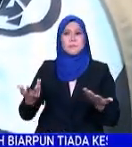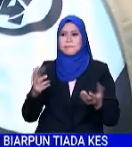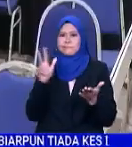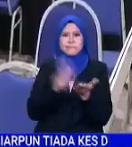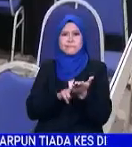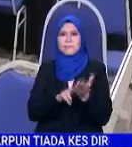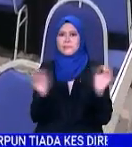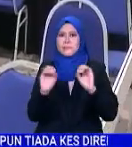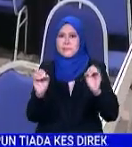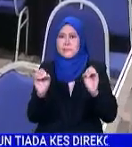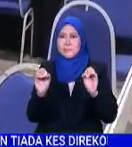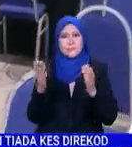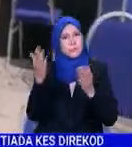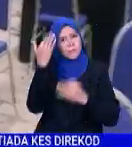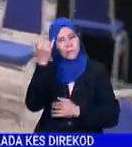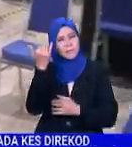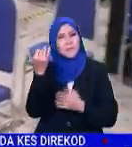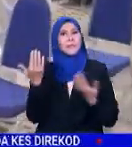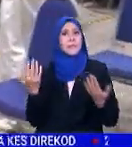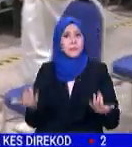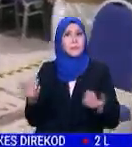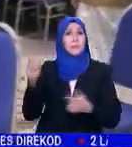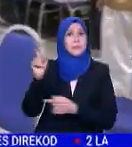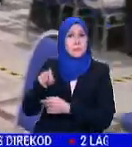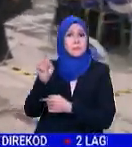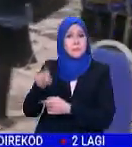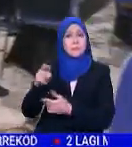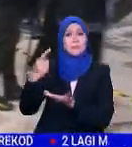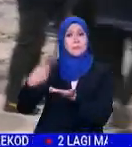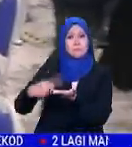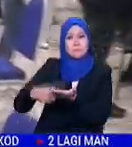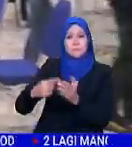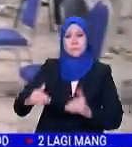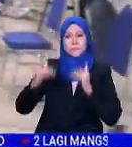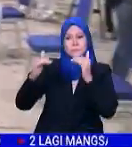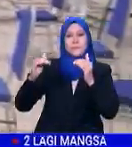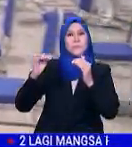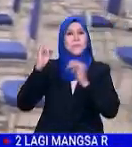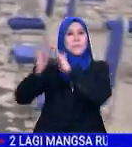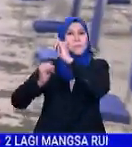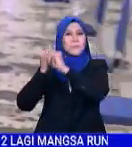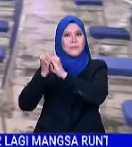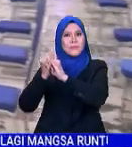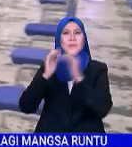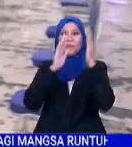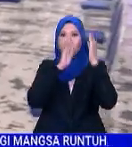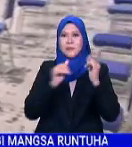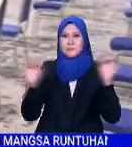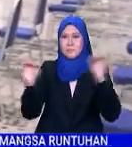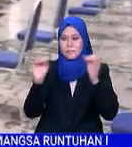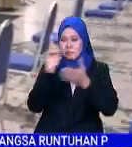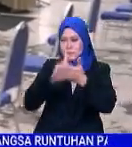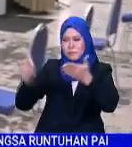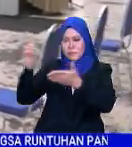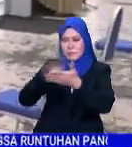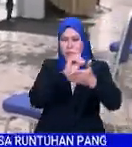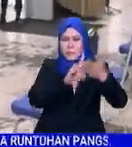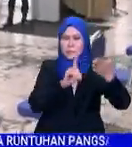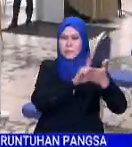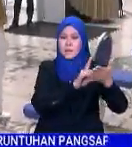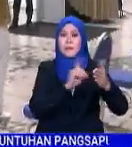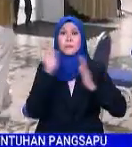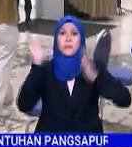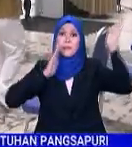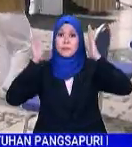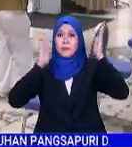tidak diiktiraf negara itu. Perkara tersebut perlu di peringkat antarabangsa dan mengharapkan tiada diskriminasi. Malaysia